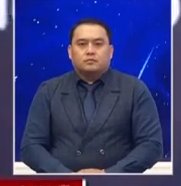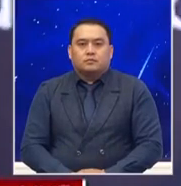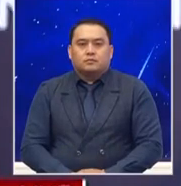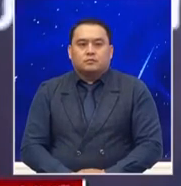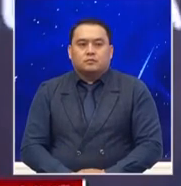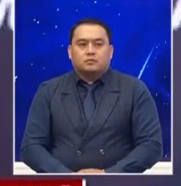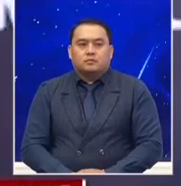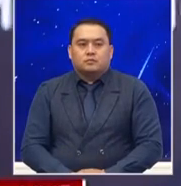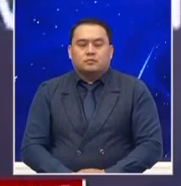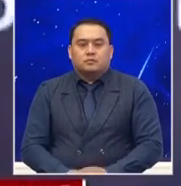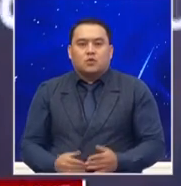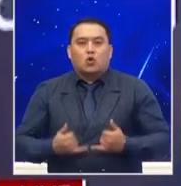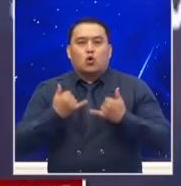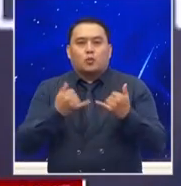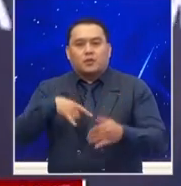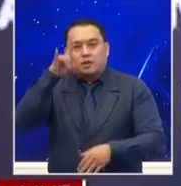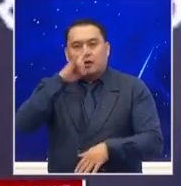Құрметті қазақстандықтар,